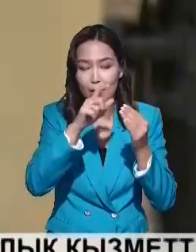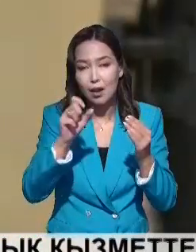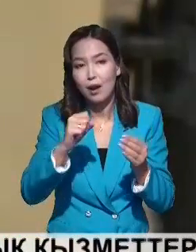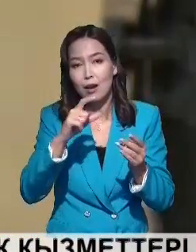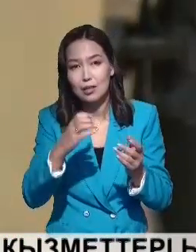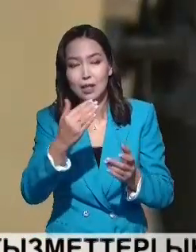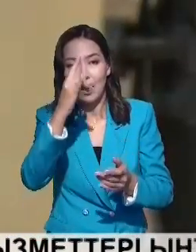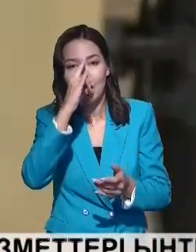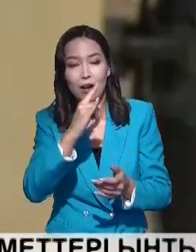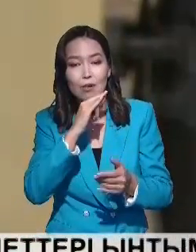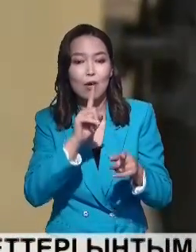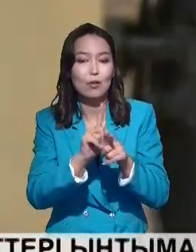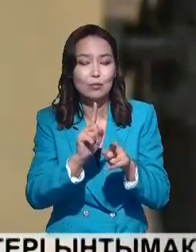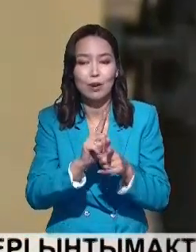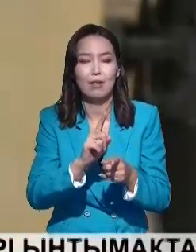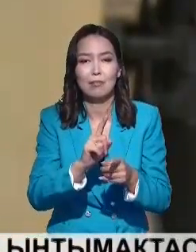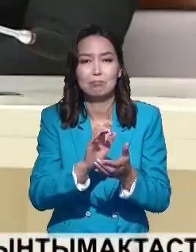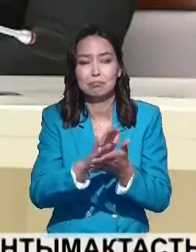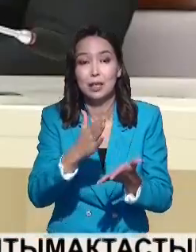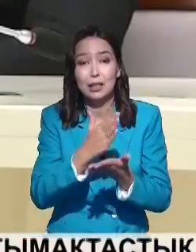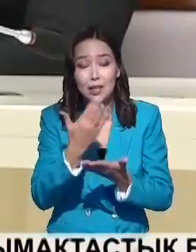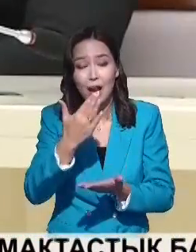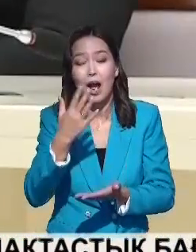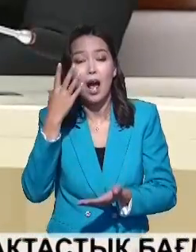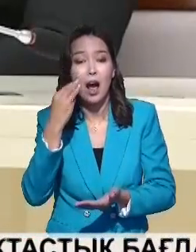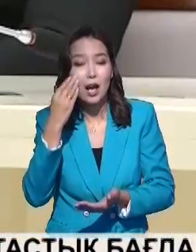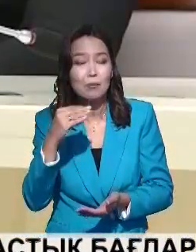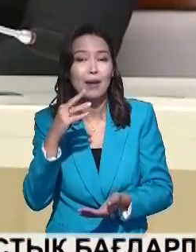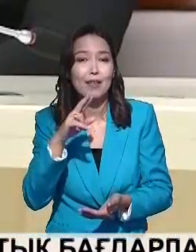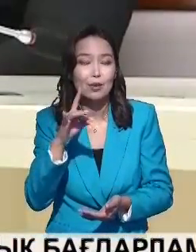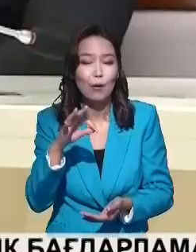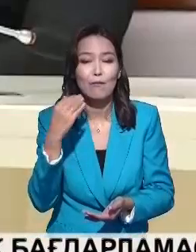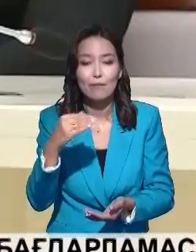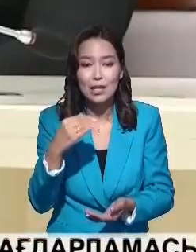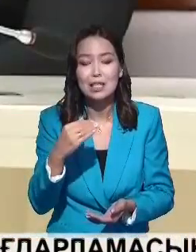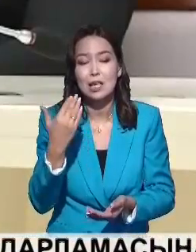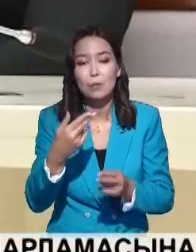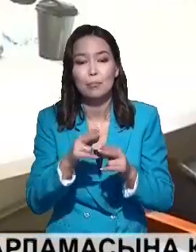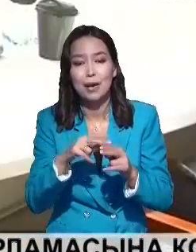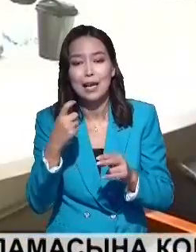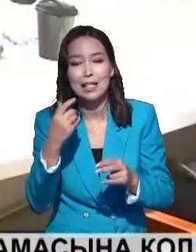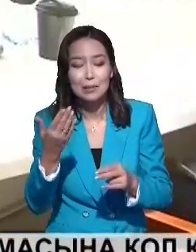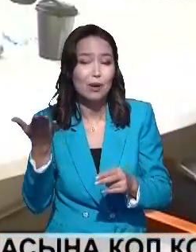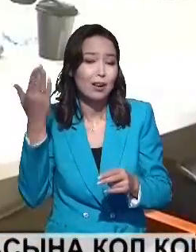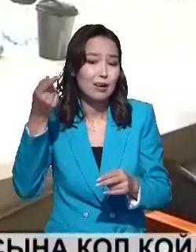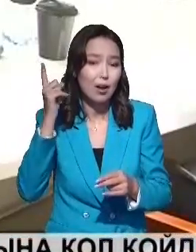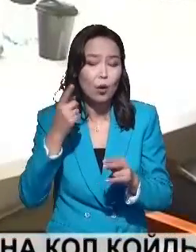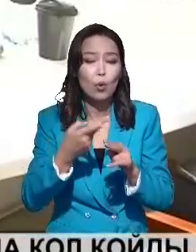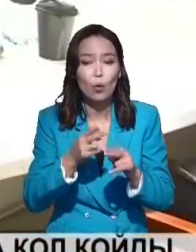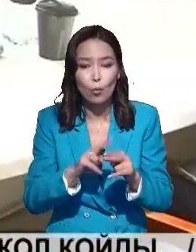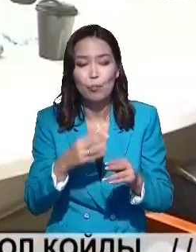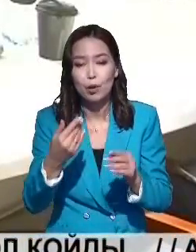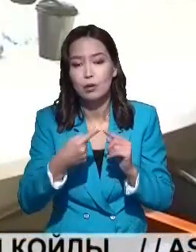энергетикасы Қазақстанға таңсық емес. Алматыдағы ядролық физика институтында атомдық зерттеу реакторы өткен ғасырдың 60-шы жылдарынан